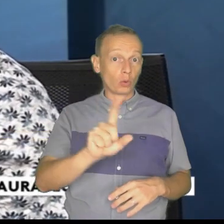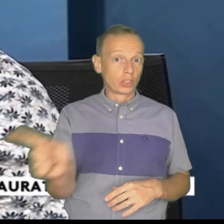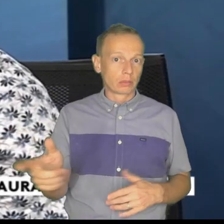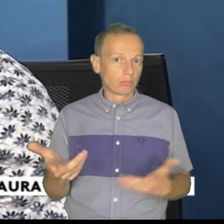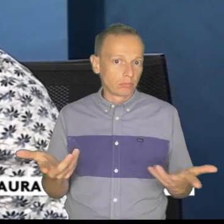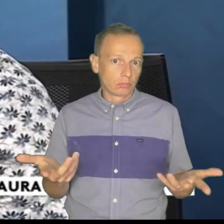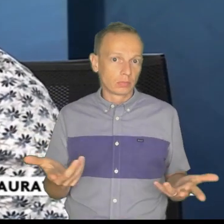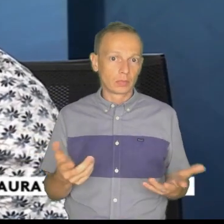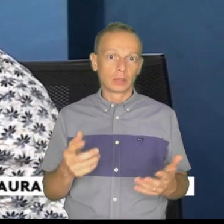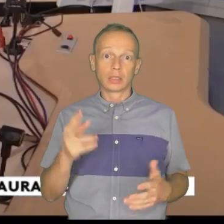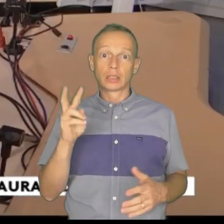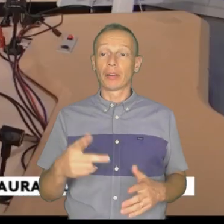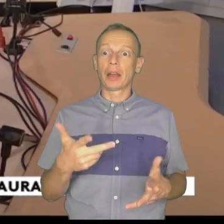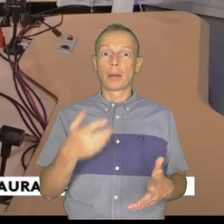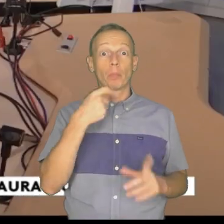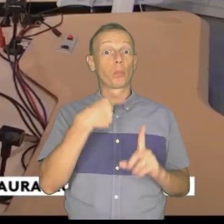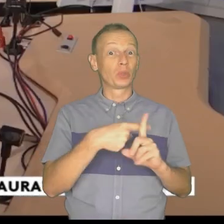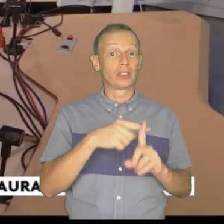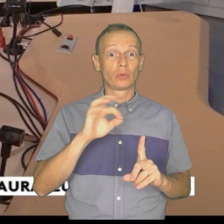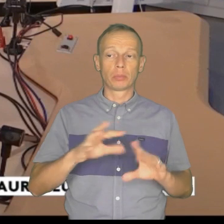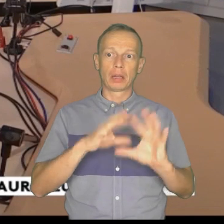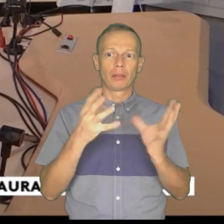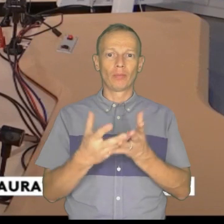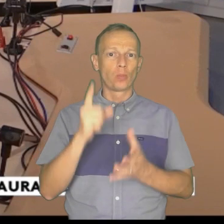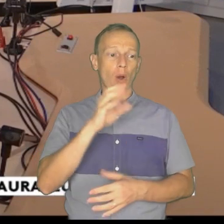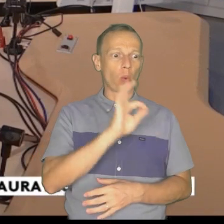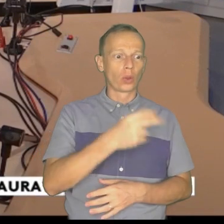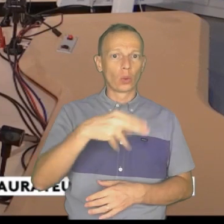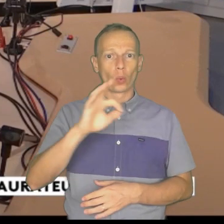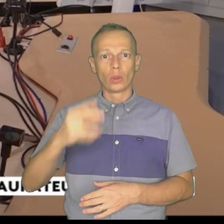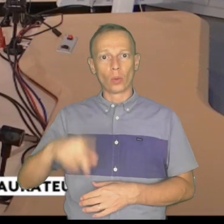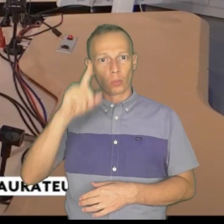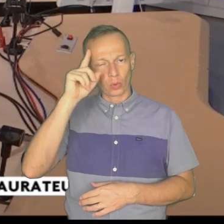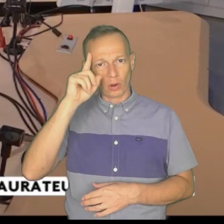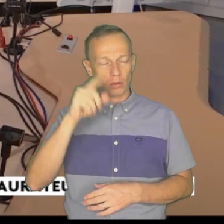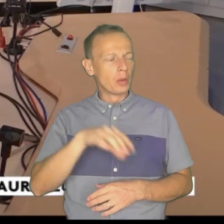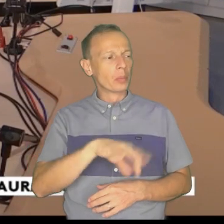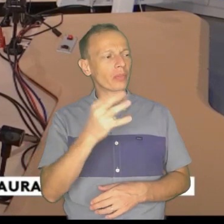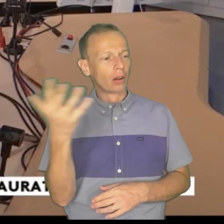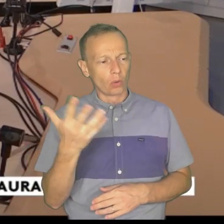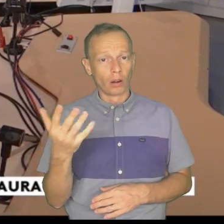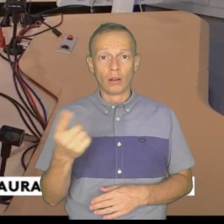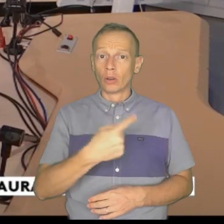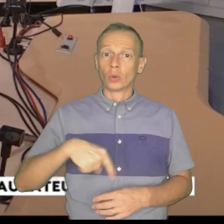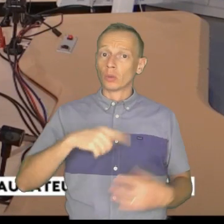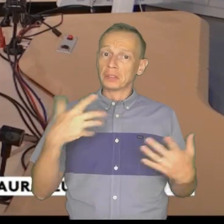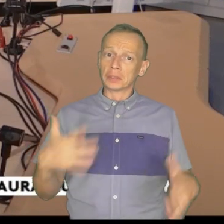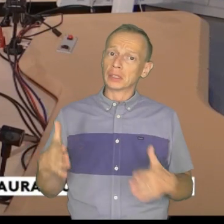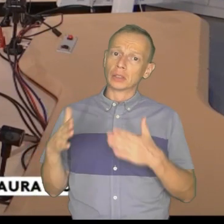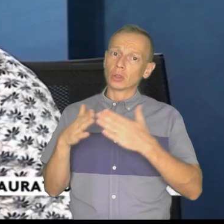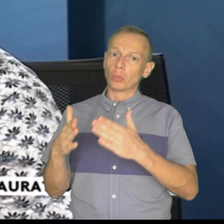sens à cette décision, voilà. Même si c'est un pas qui va dans la bonne direction, je trouve pas de sens à cette décision. Vous auriez préféré quoi concrètement ? Nous,